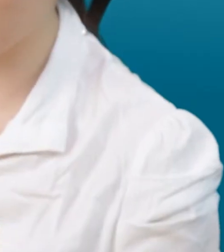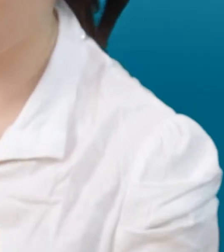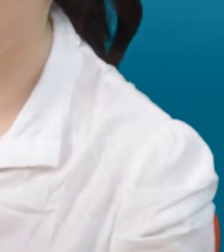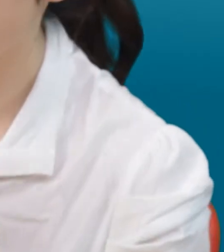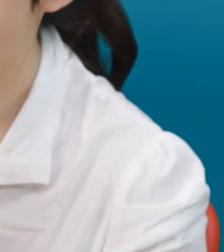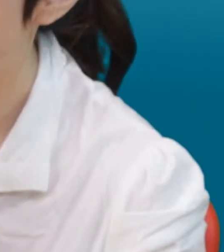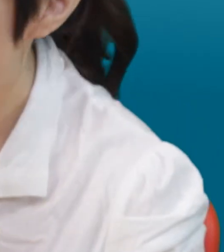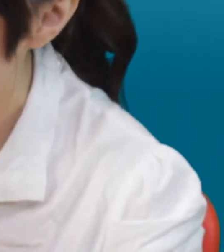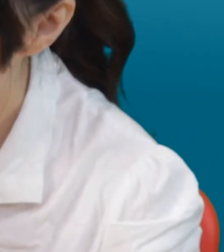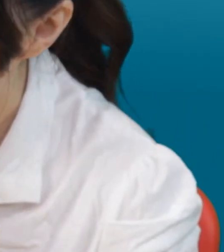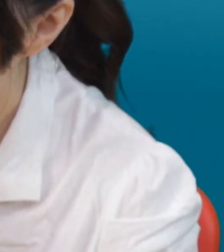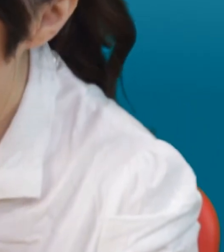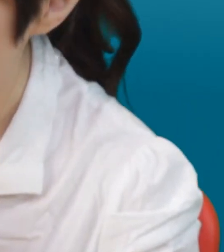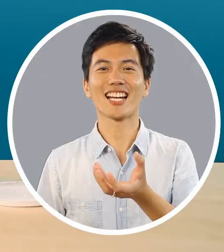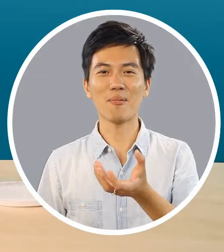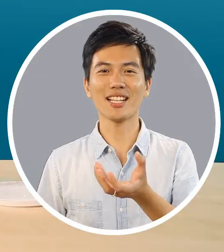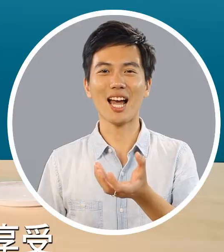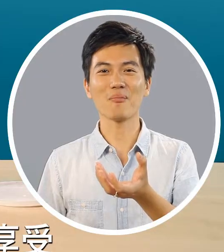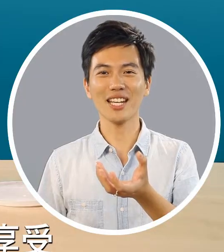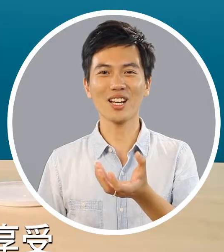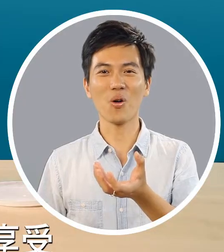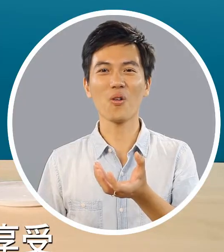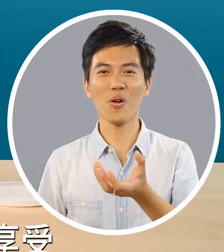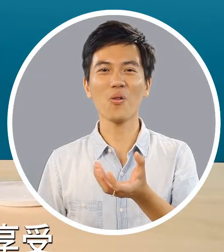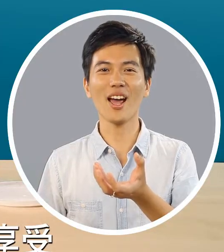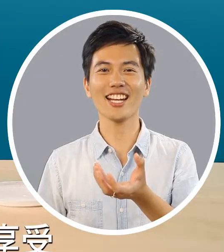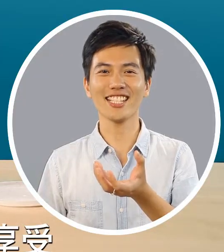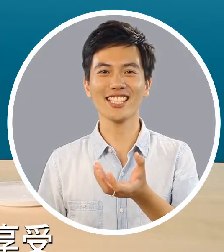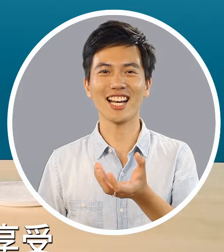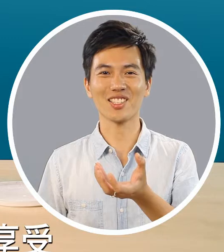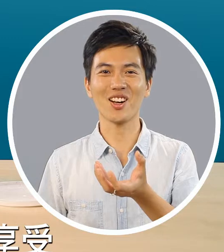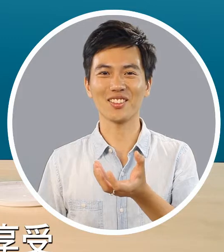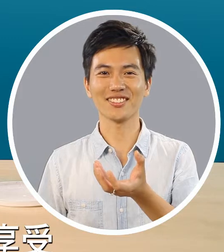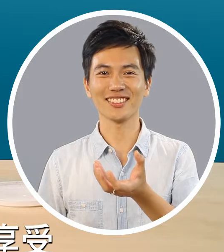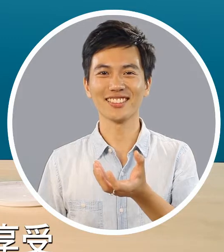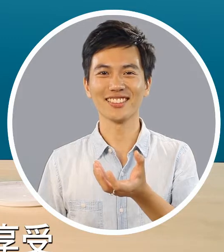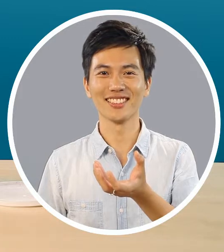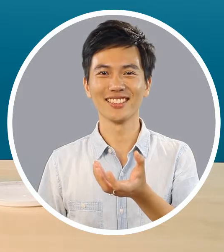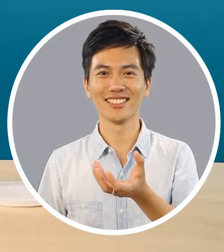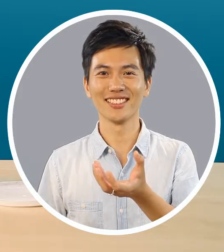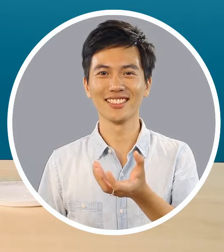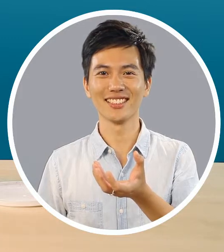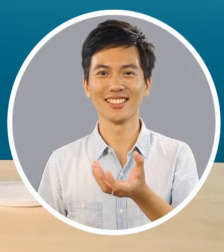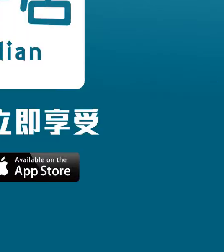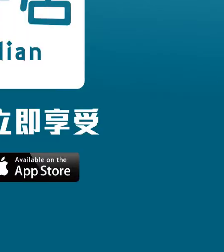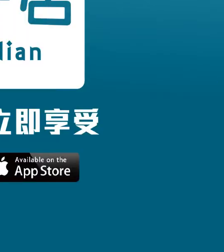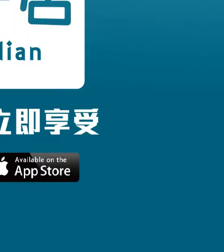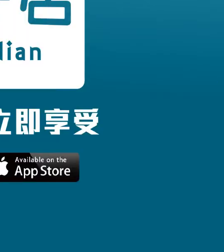又酥凉，好吃。干妈讲异国风味，立即享受。